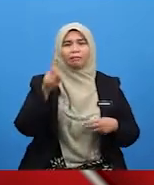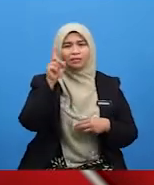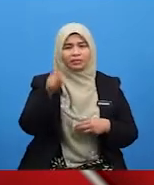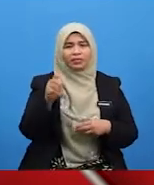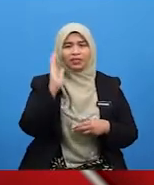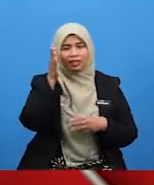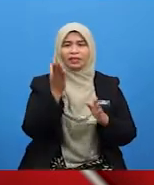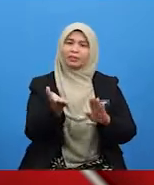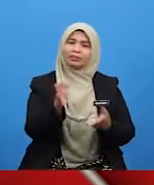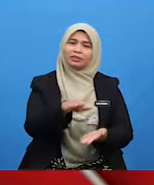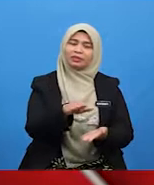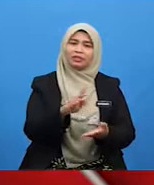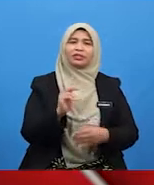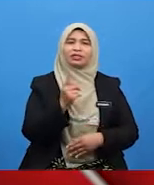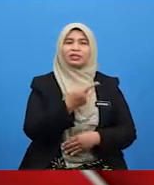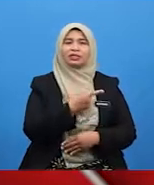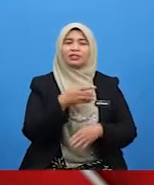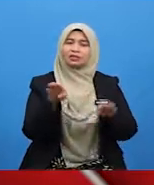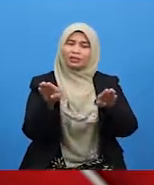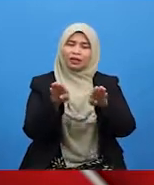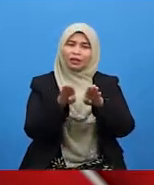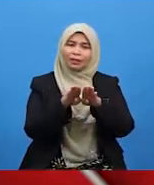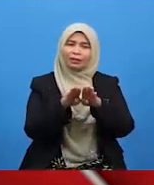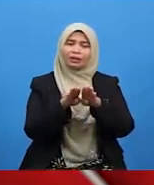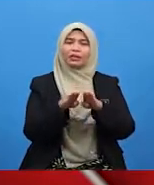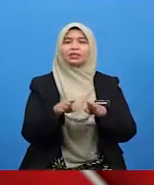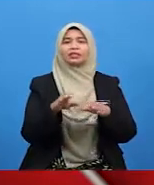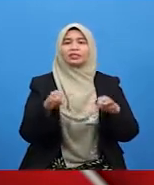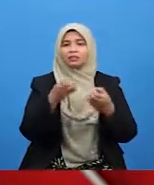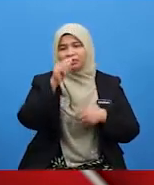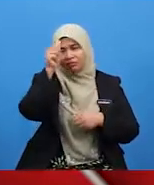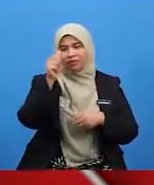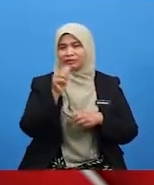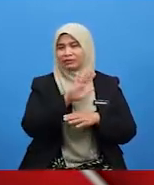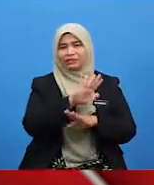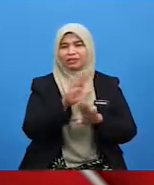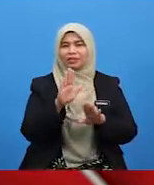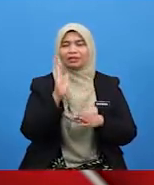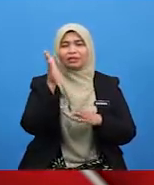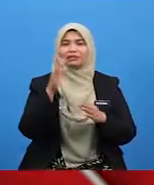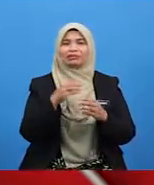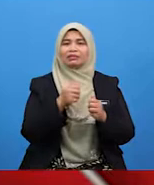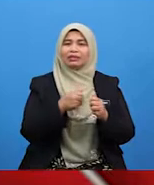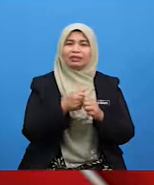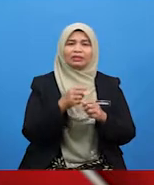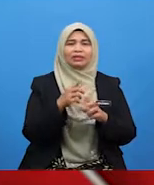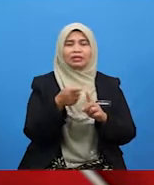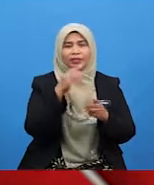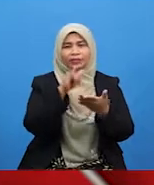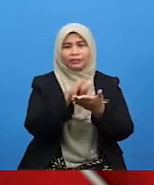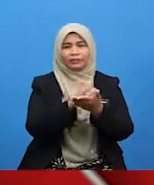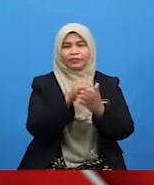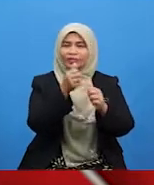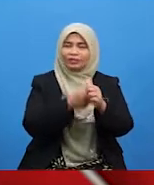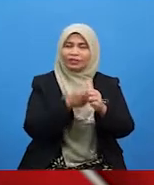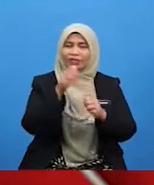mati. Kita sebagai makhluk Allah tidak terlepas dari kematian. Setiap yang